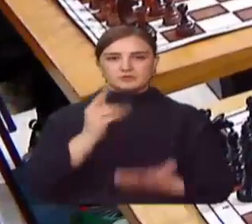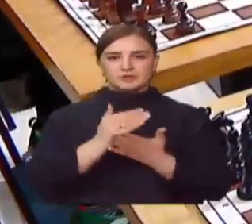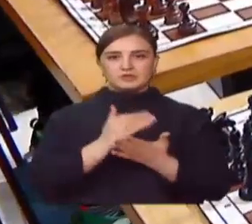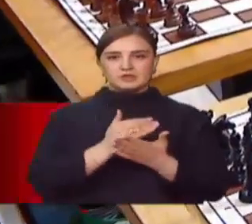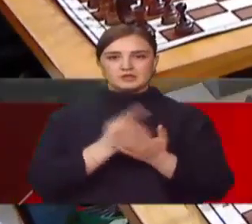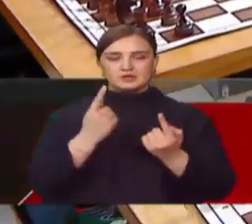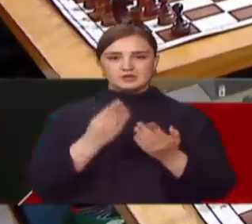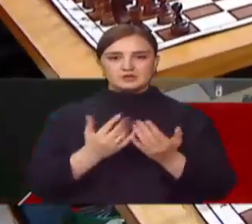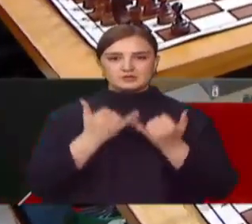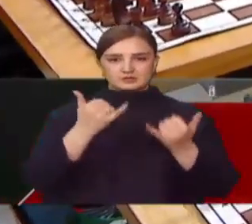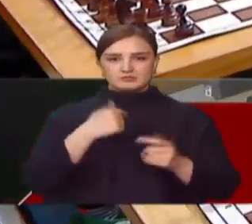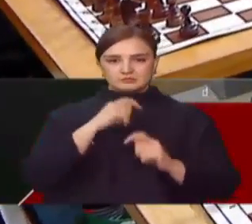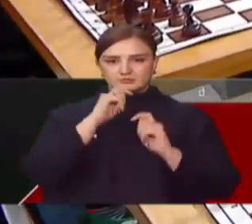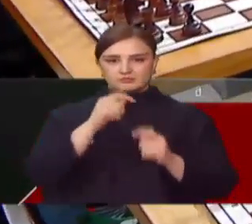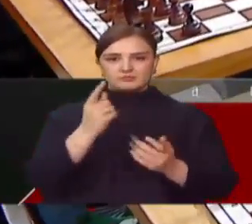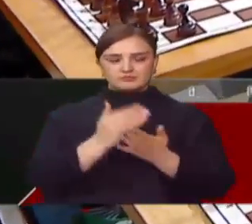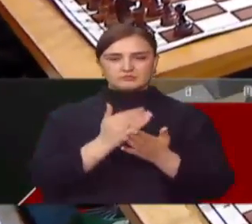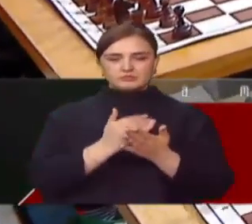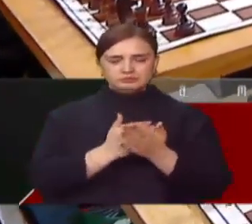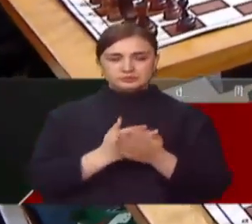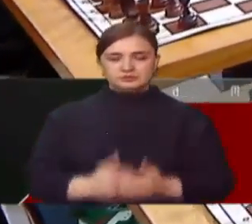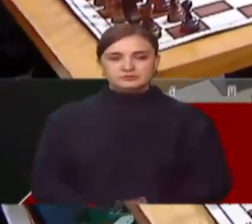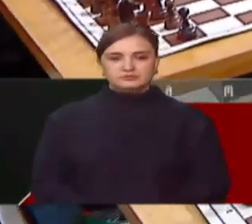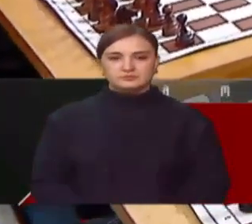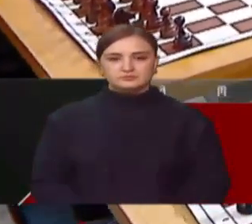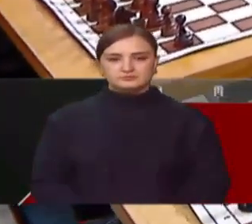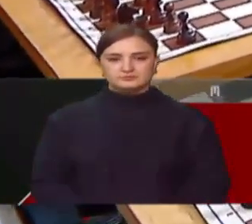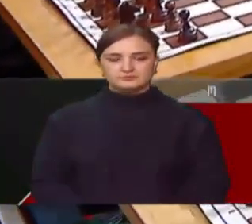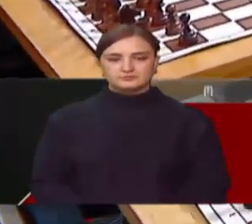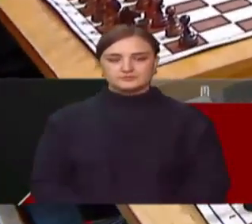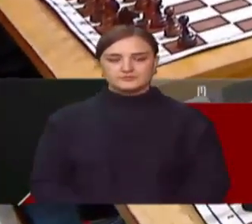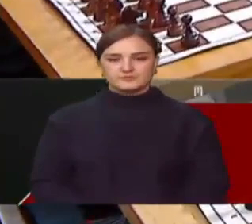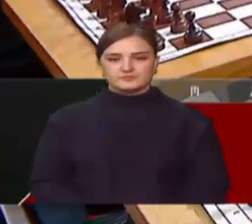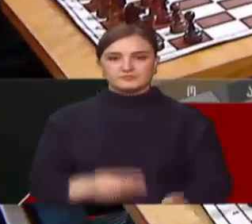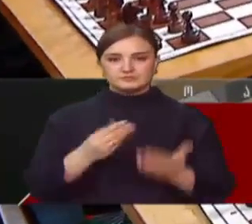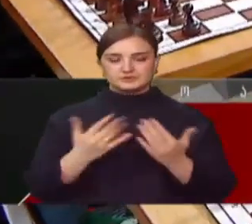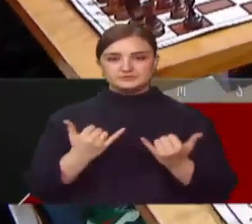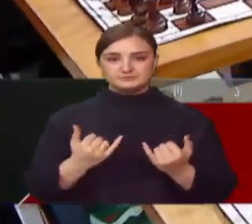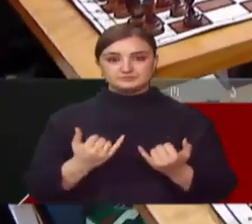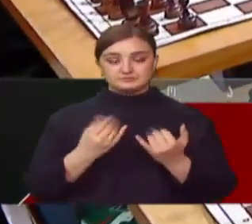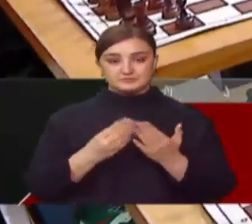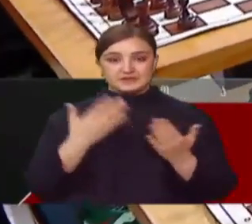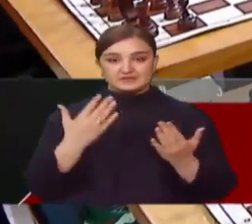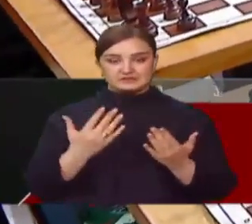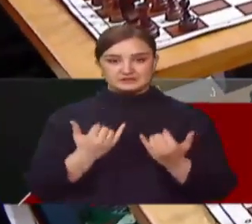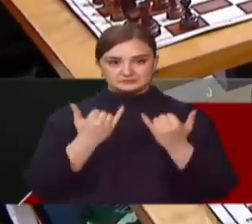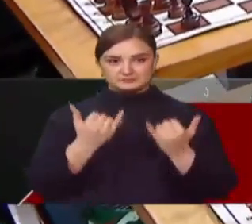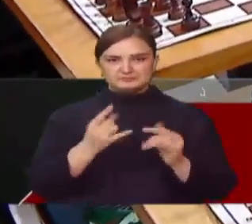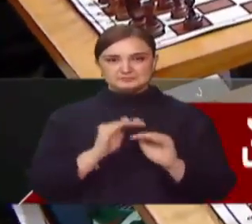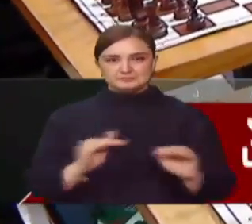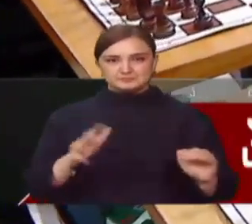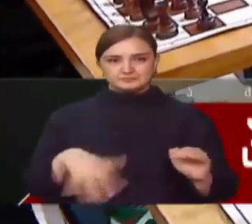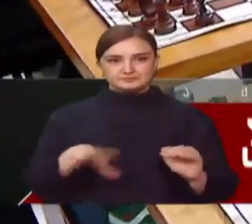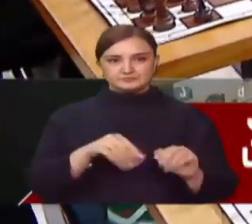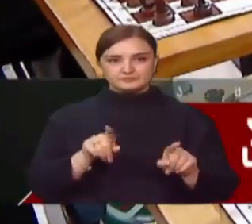ჩემი საჩუქარი იყო ამ არხისადმი ჩემი პატივისცემის გამოხატვა და ძალიან კარგია თვითონ ბავშვებისთვის ყველასთვის